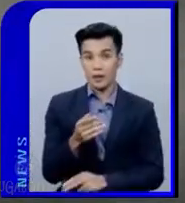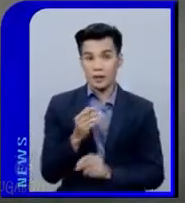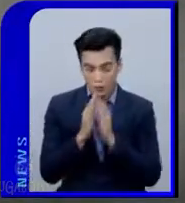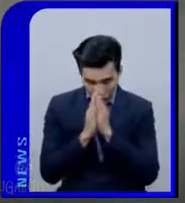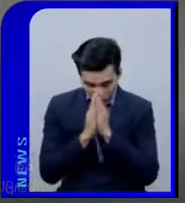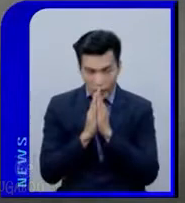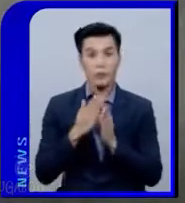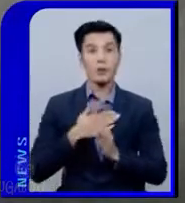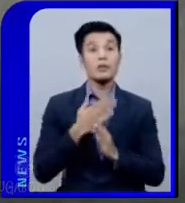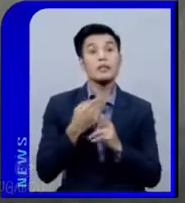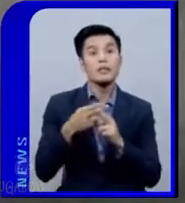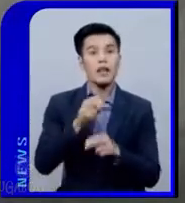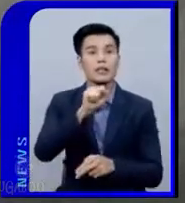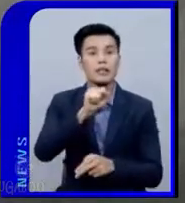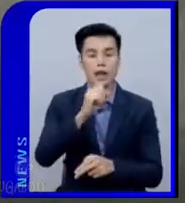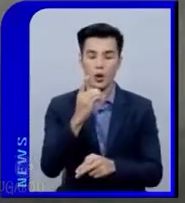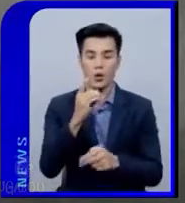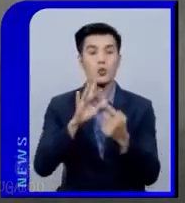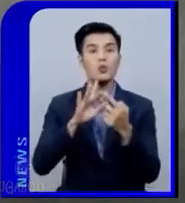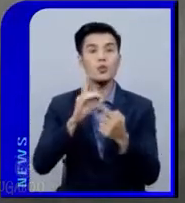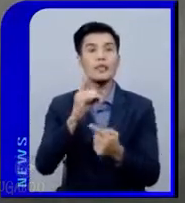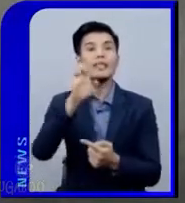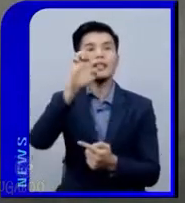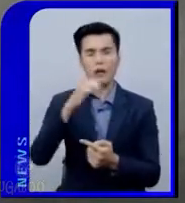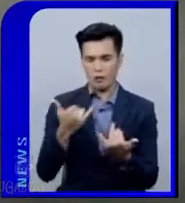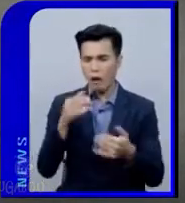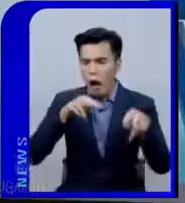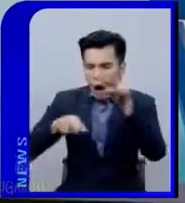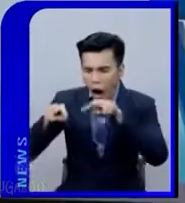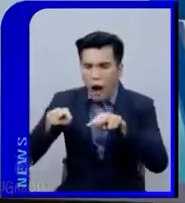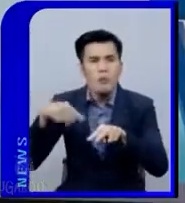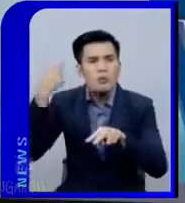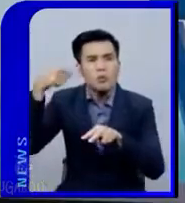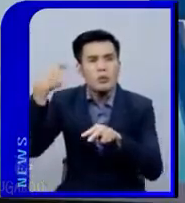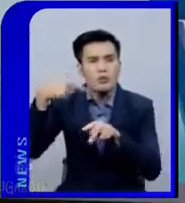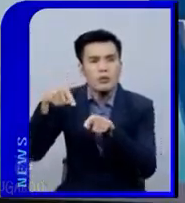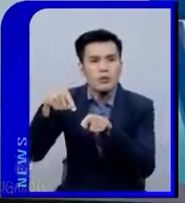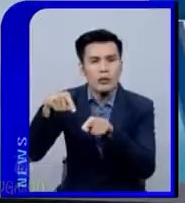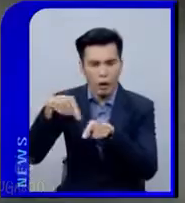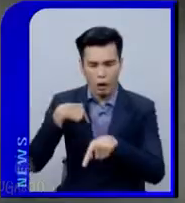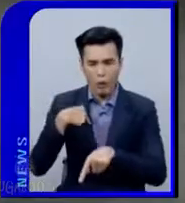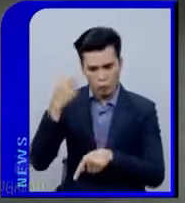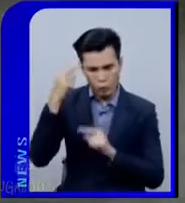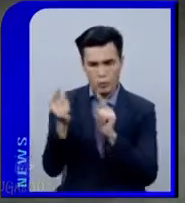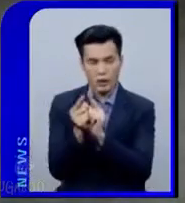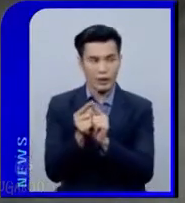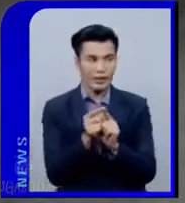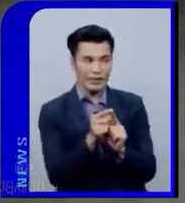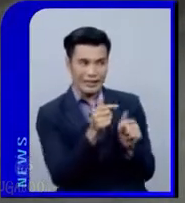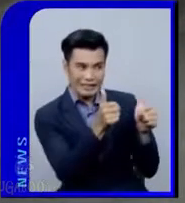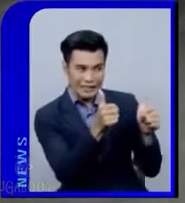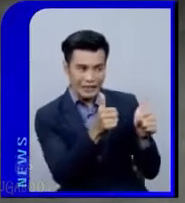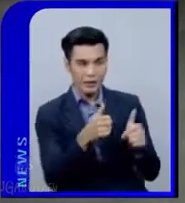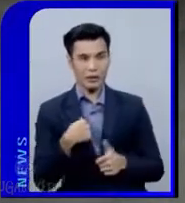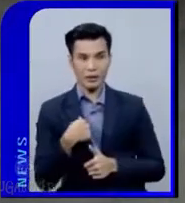าดูดีครับเศรษฐีบ้านนาตอนนี้ตามหาน้องกาละเกดอยู่ครับ โชค2ชั้นหล่อแล้วก็รวยอีกด้วยตามหากาละเกดเหรอคะ